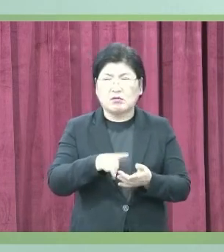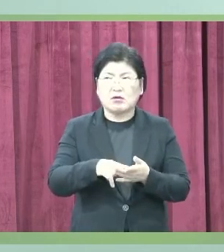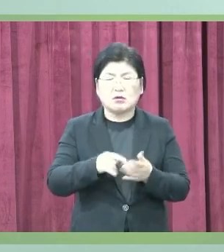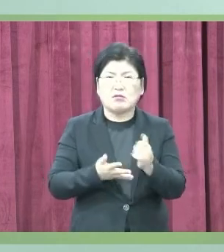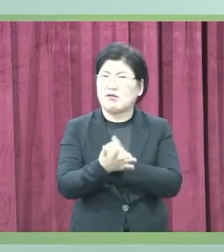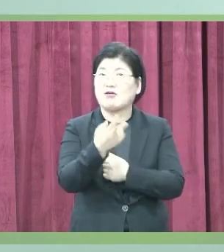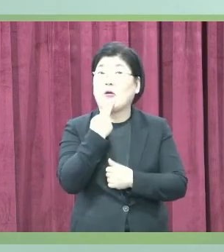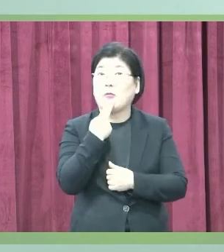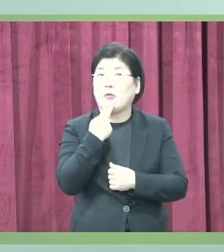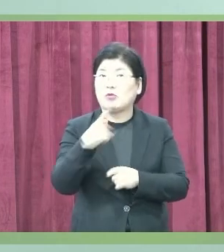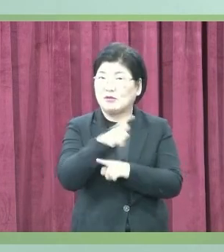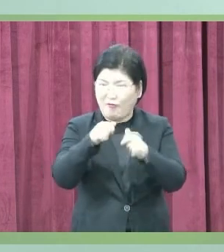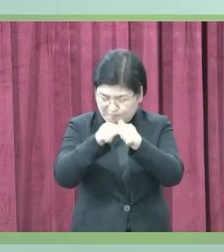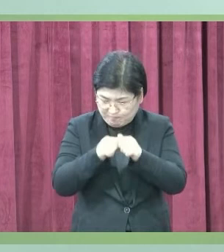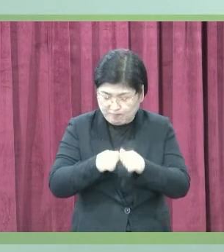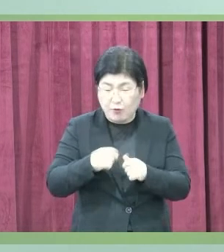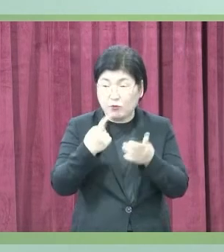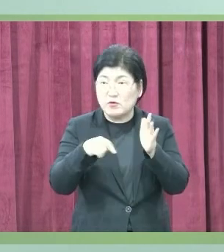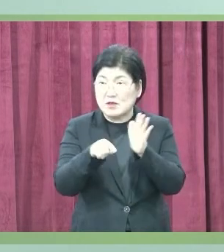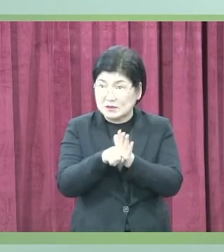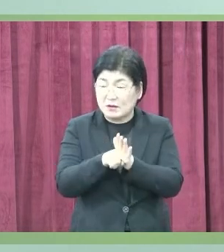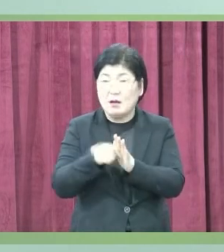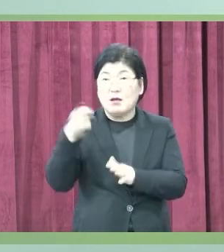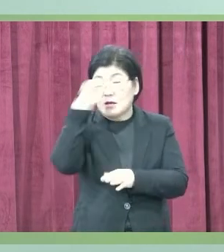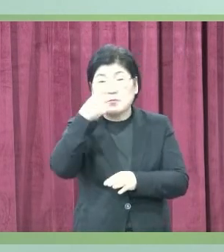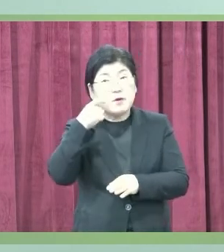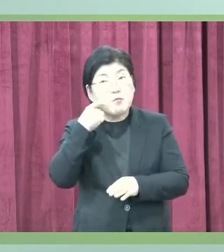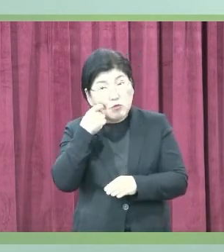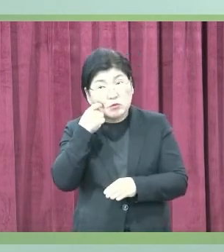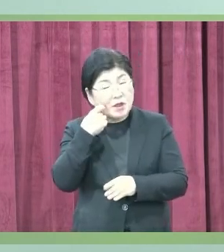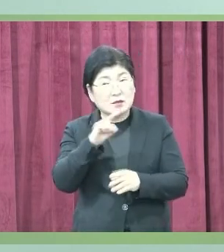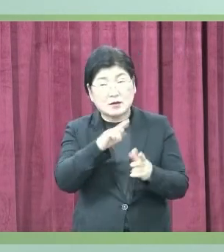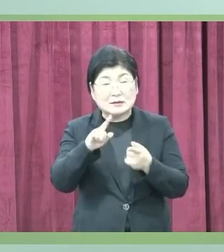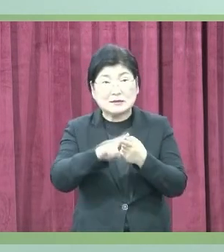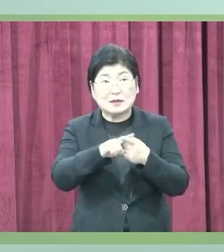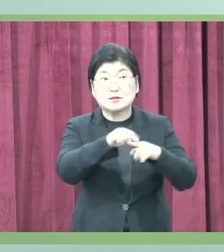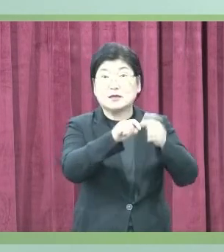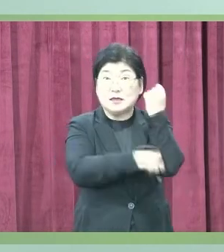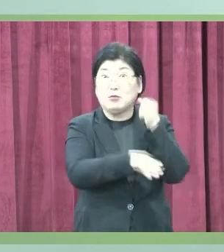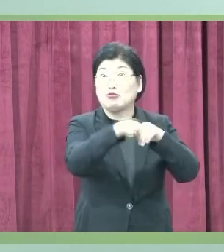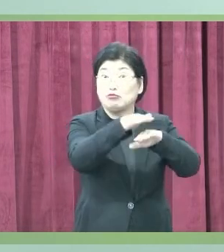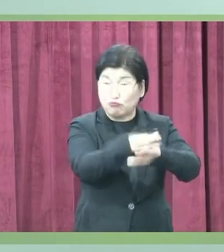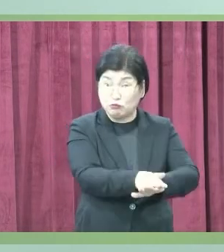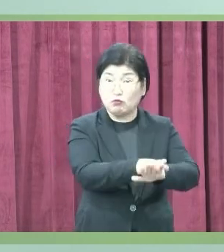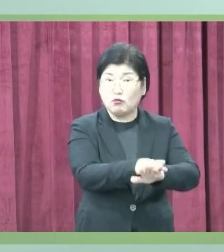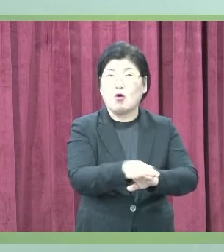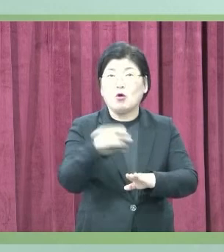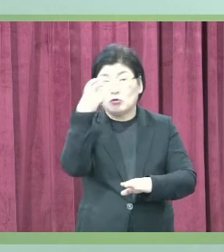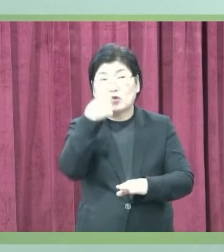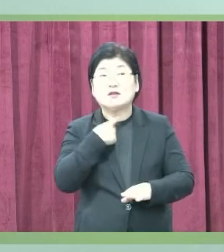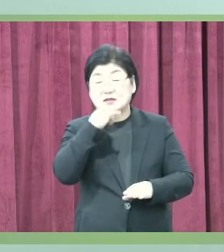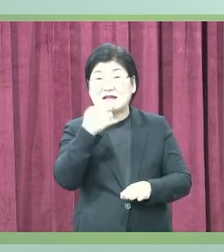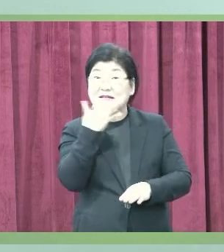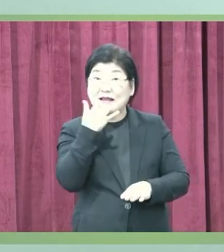더 자세히 살펴보기 위해서 미수검이라는 종속 변수를 두고 이 변수를 투입해서 봤는데요. 지금 제가 색깔로